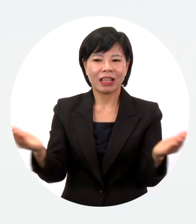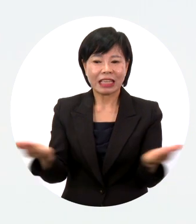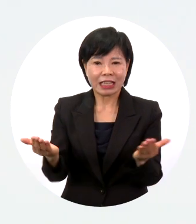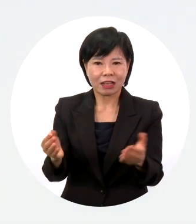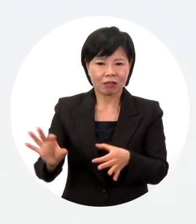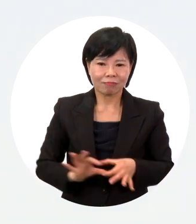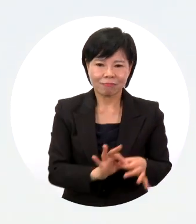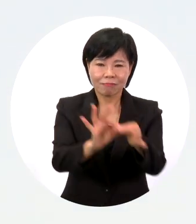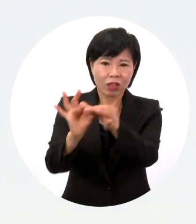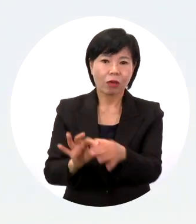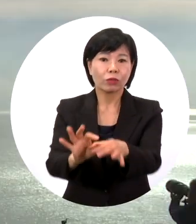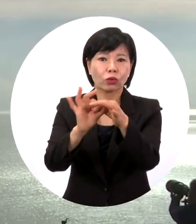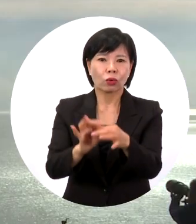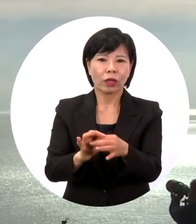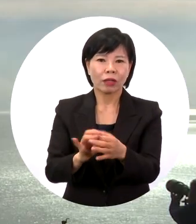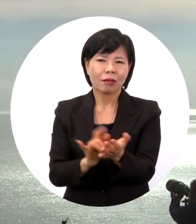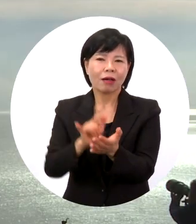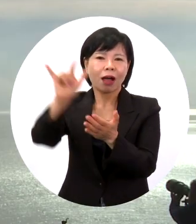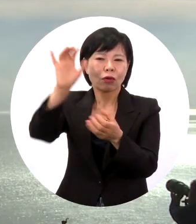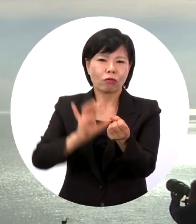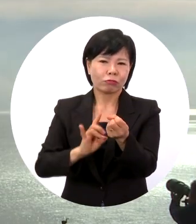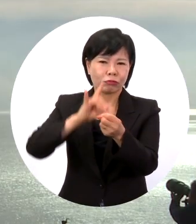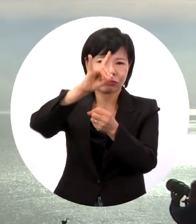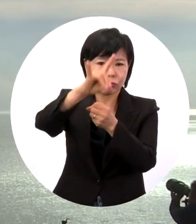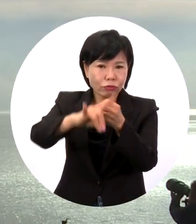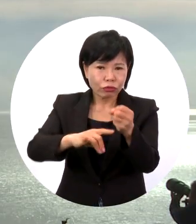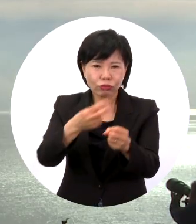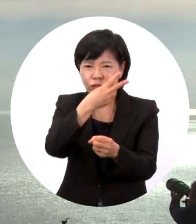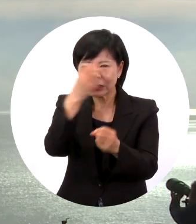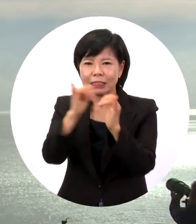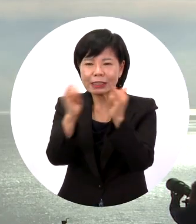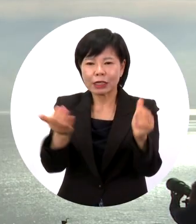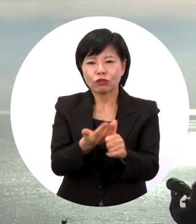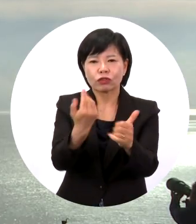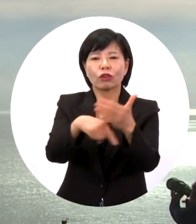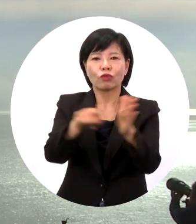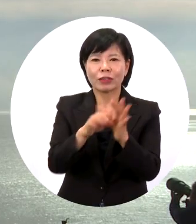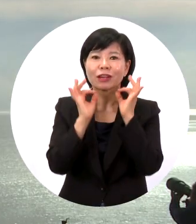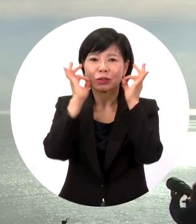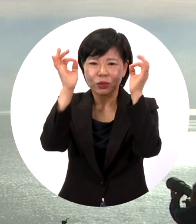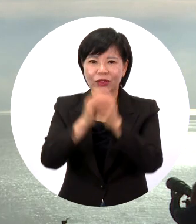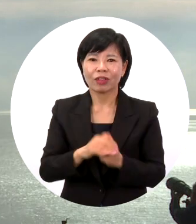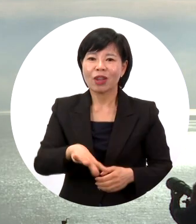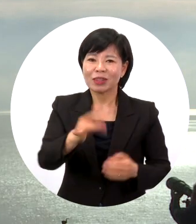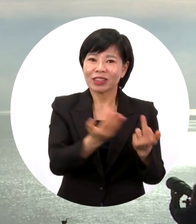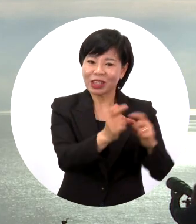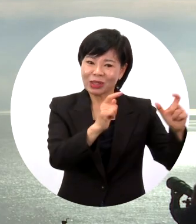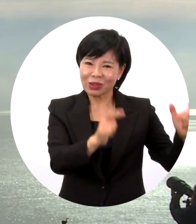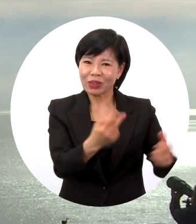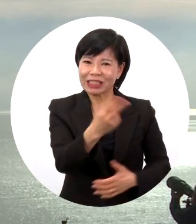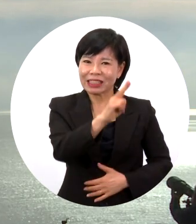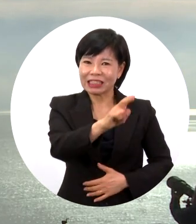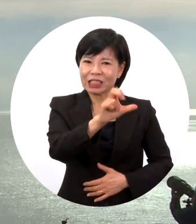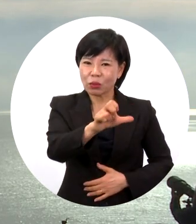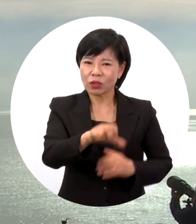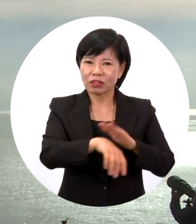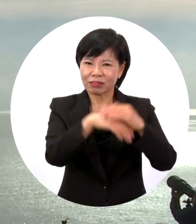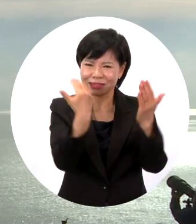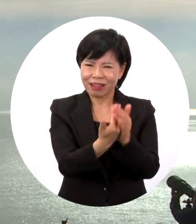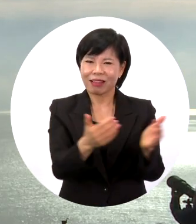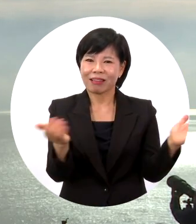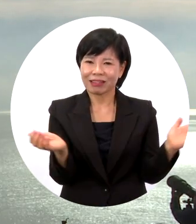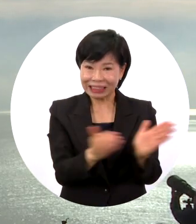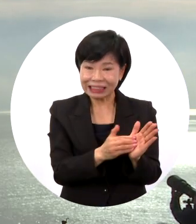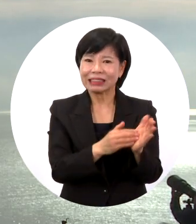실무협의회를 통해 항공우주 분야 인재 육성에 총력을 기울일 방침인데요. 우선 제주도는 2025년 전면